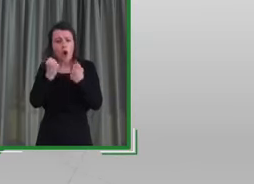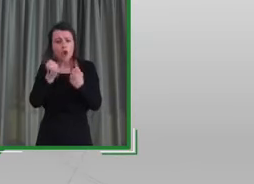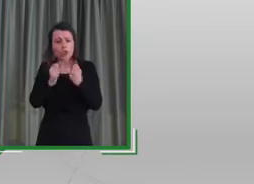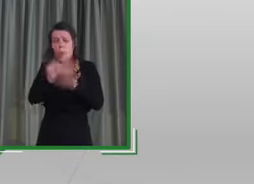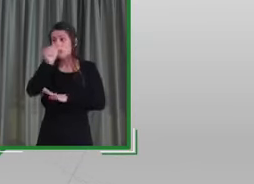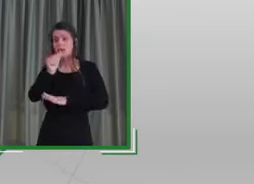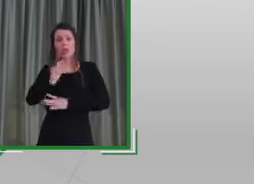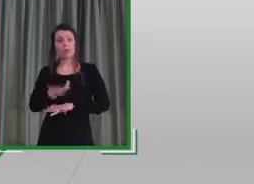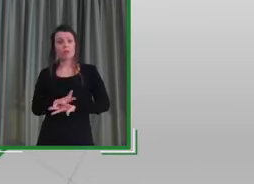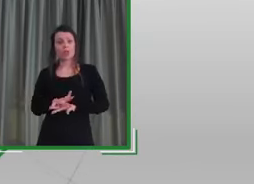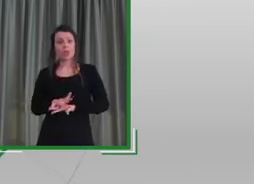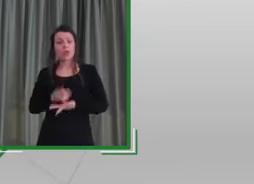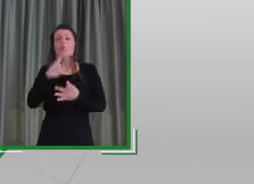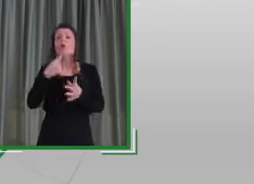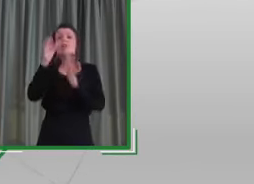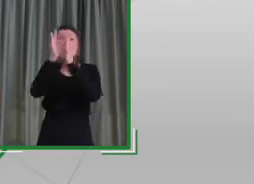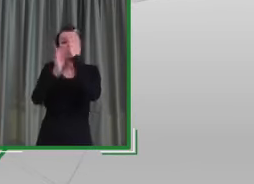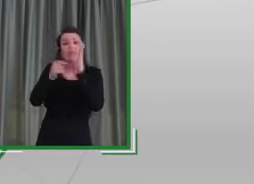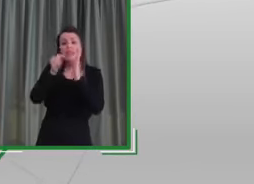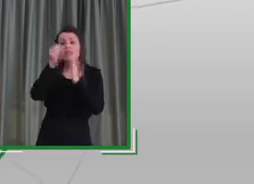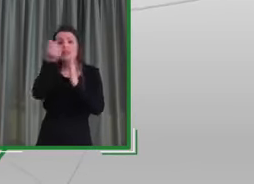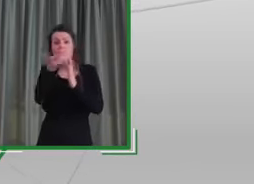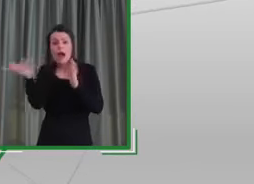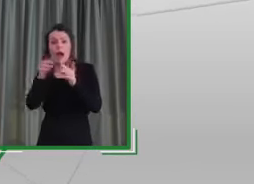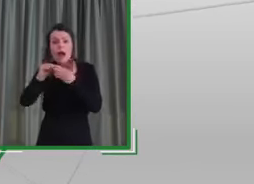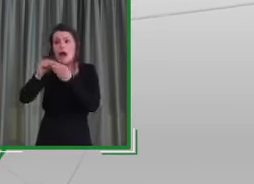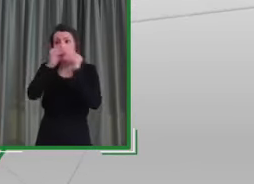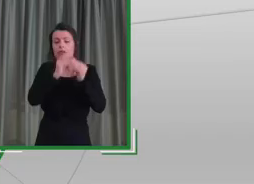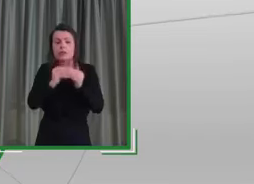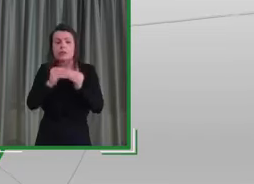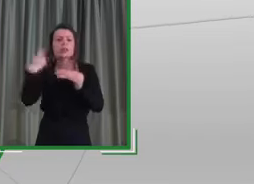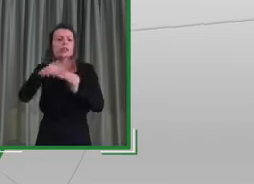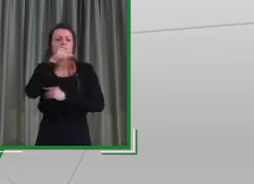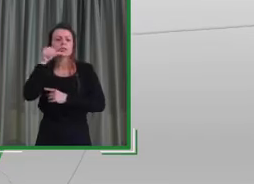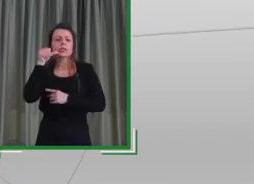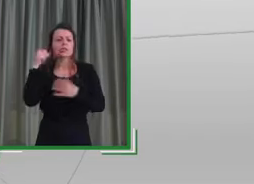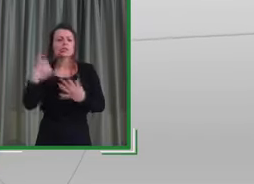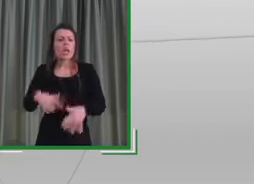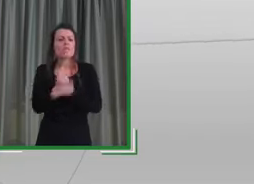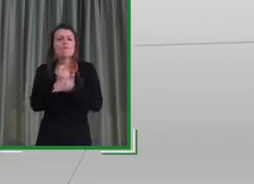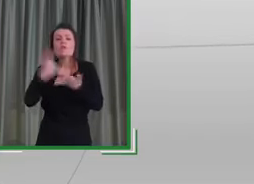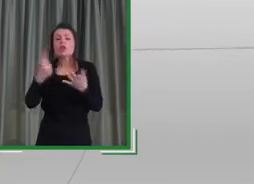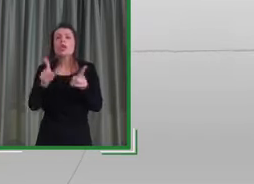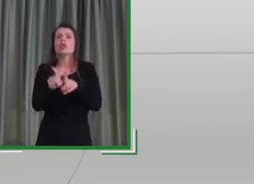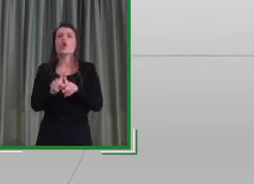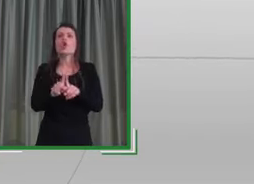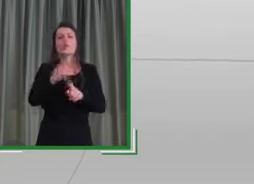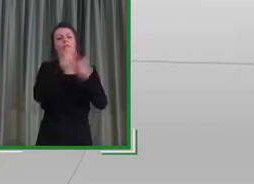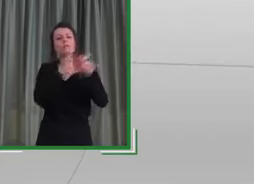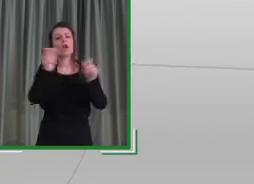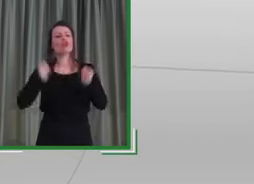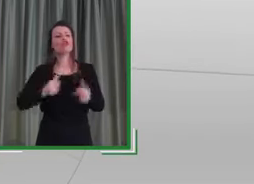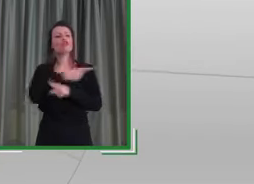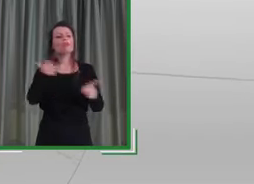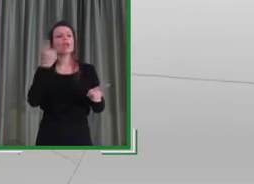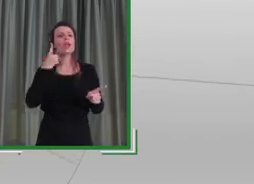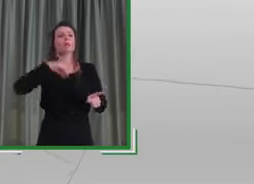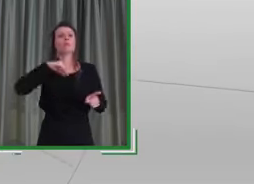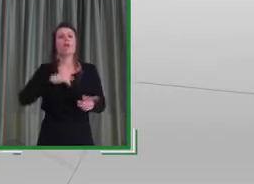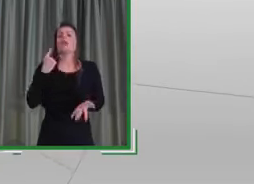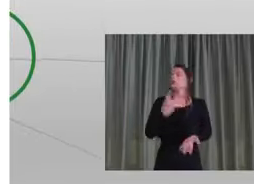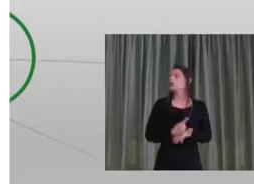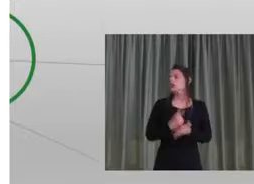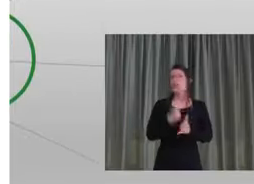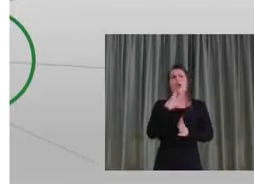è utile che ogni cittadino si senta in dovere di scaricare questa applicazione allerta l'om e di